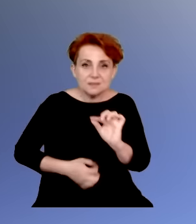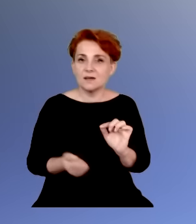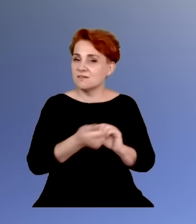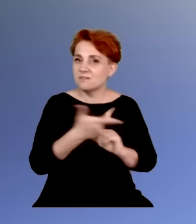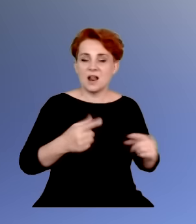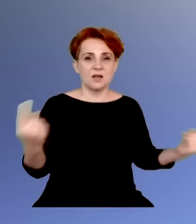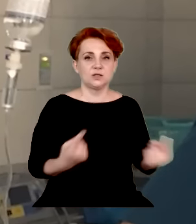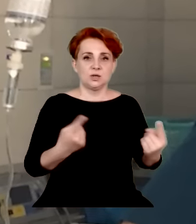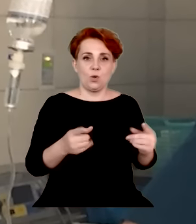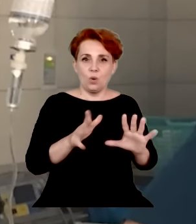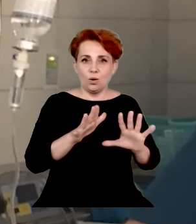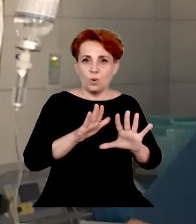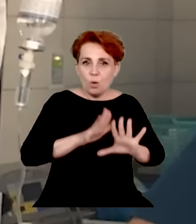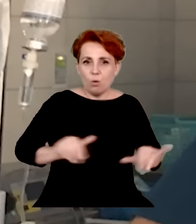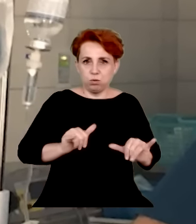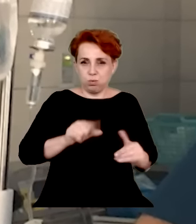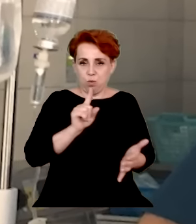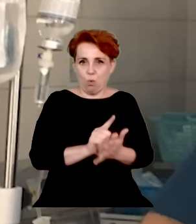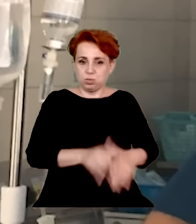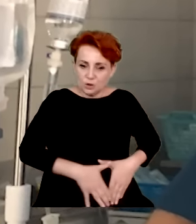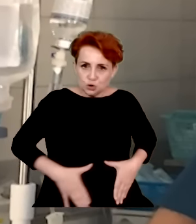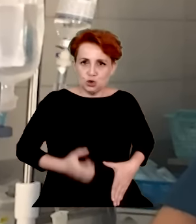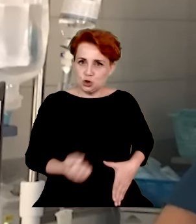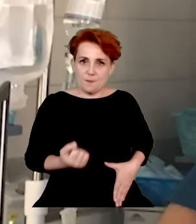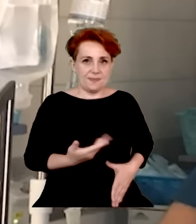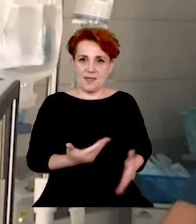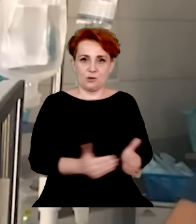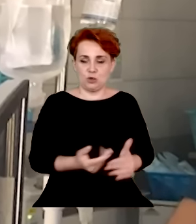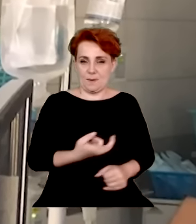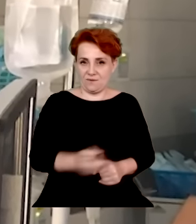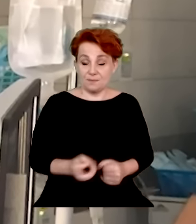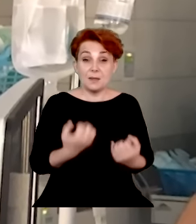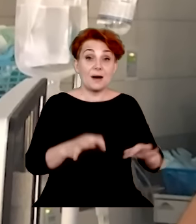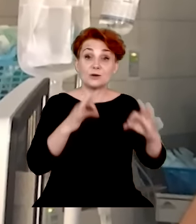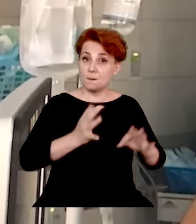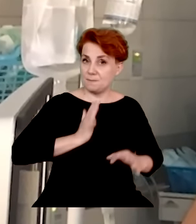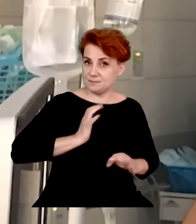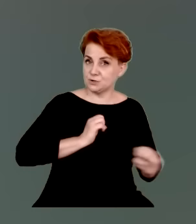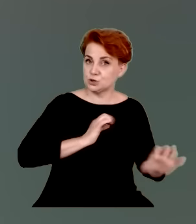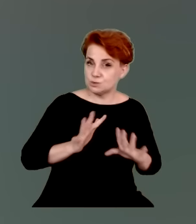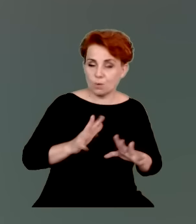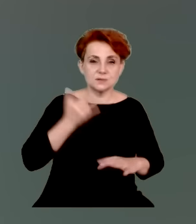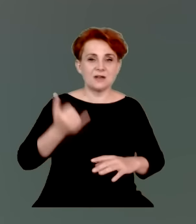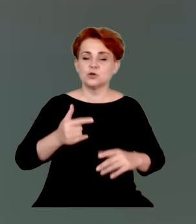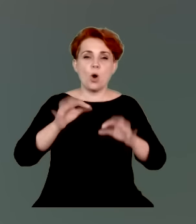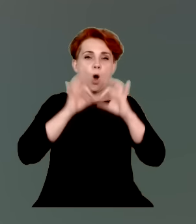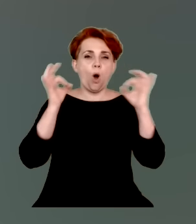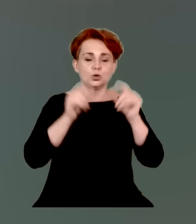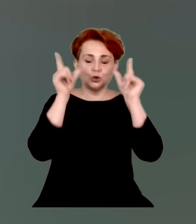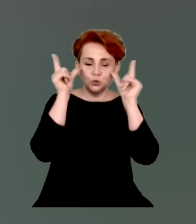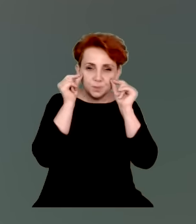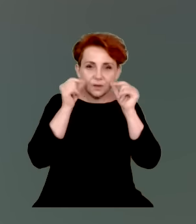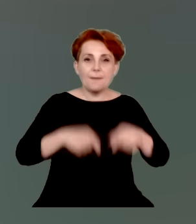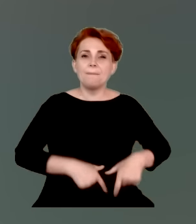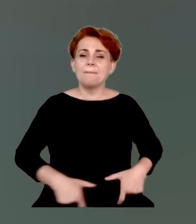przed usunięciem całej macicy w trakcie zabiegu. Bezpieczny i przede wszystkim skuteczny sposób odbywający się pod znieczuleniem ogólnym. Mięśniaki macicy to jedno